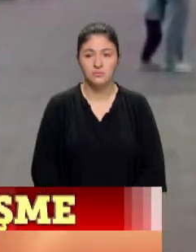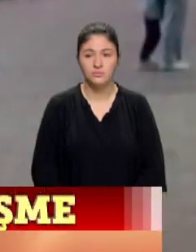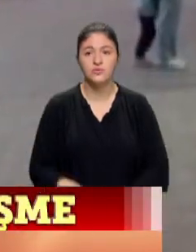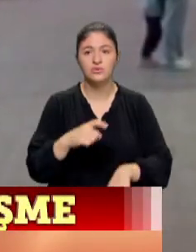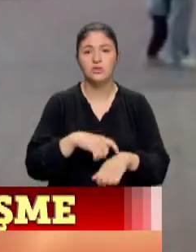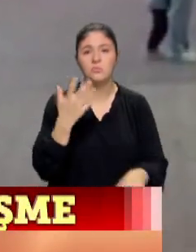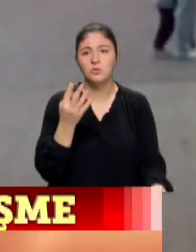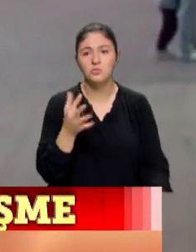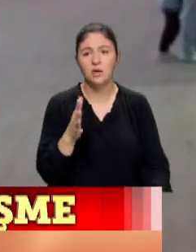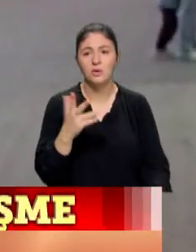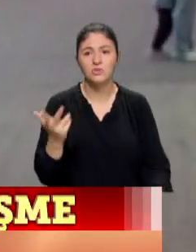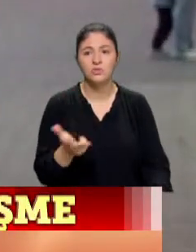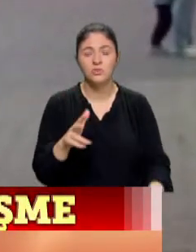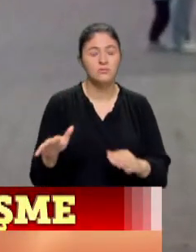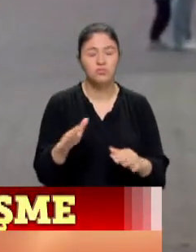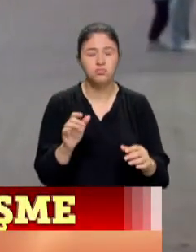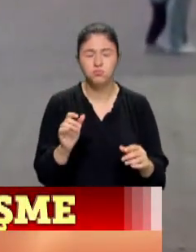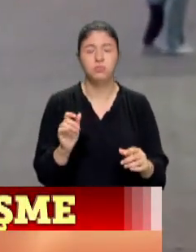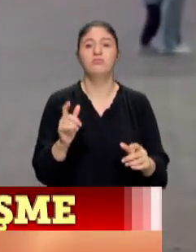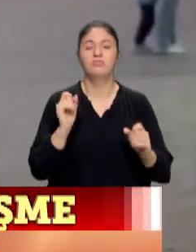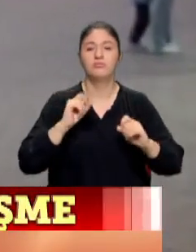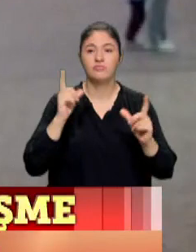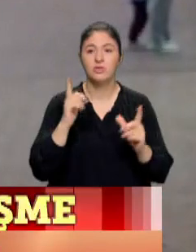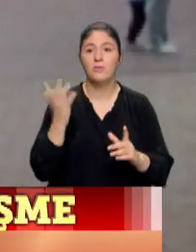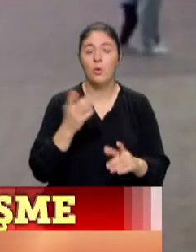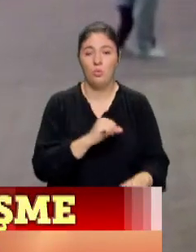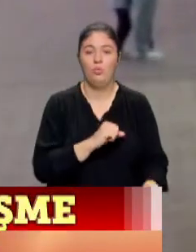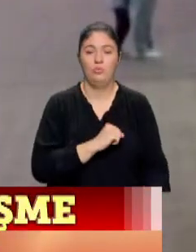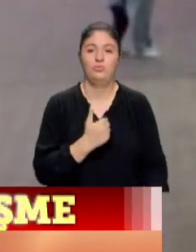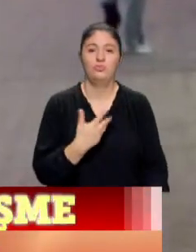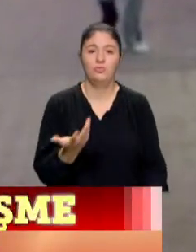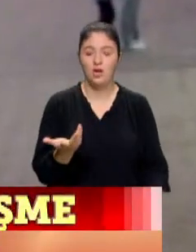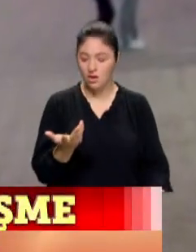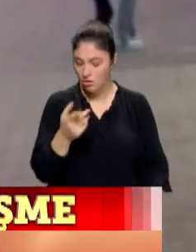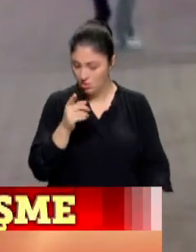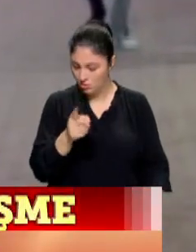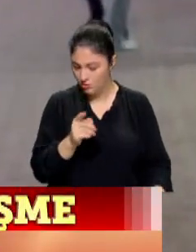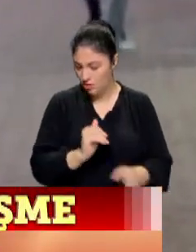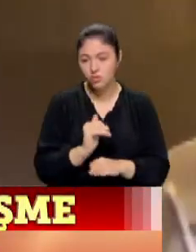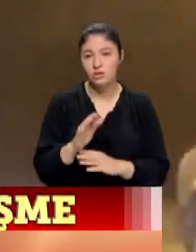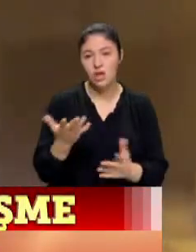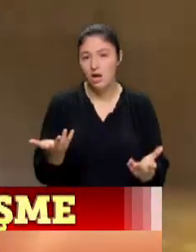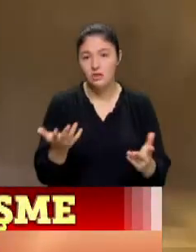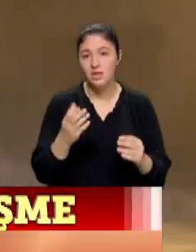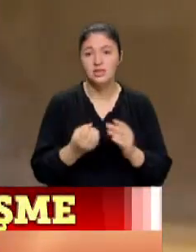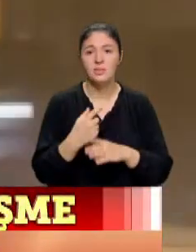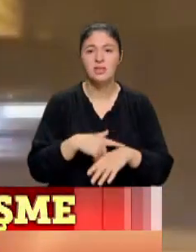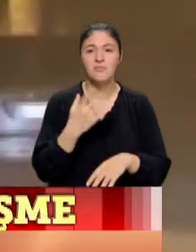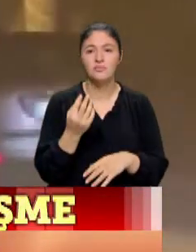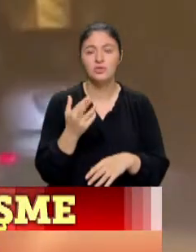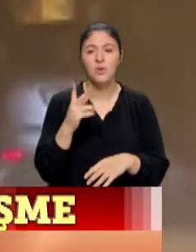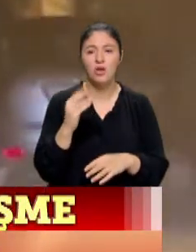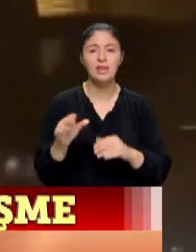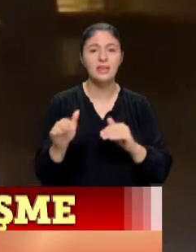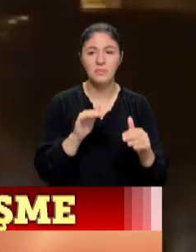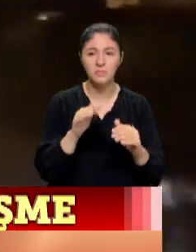Saat 5.30 galiba. Çok şiddetli bir şekilde uyandık. Bayağı da korktuk yani. Artık bundan yaşayacağız herhalde. Sabah 5.30'da meydana